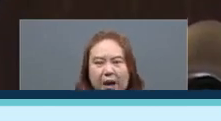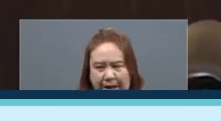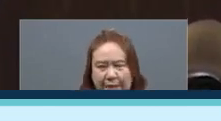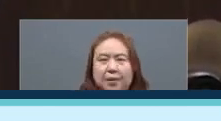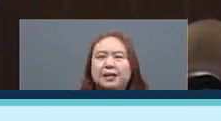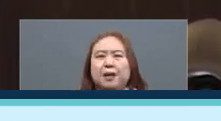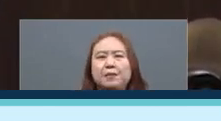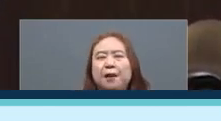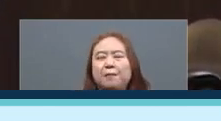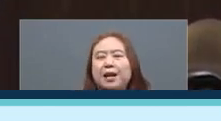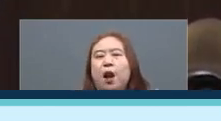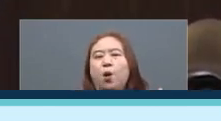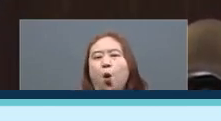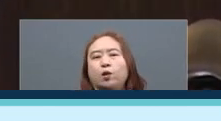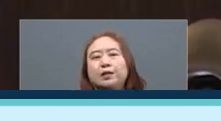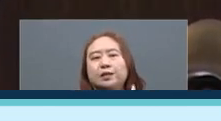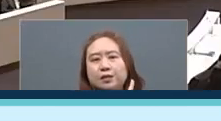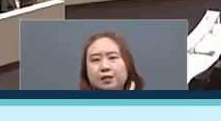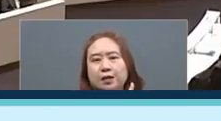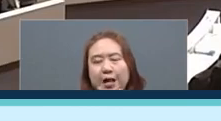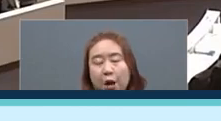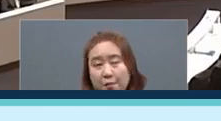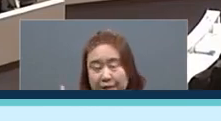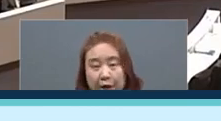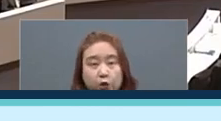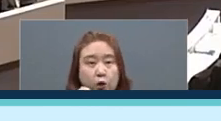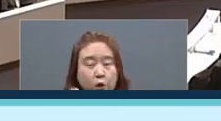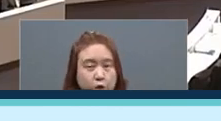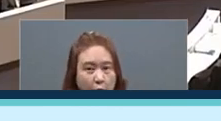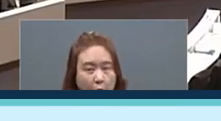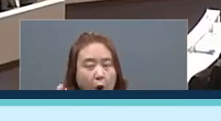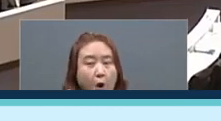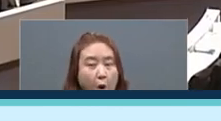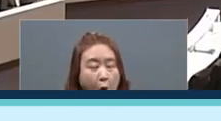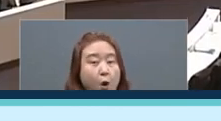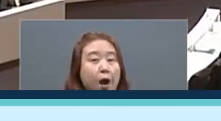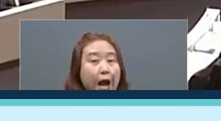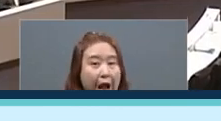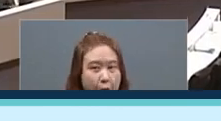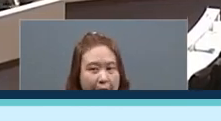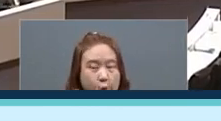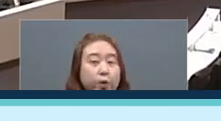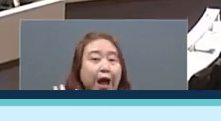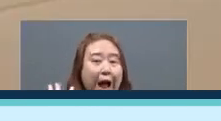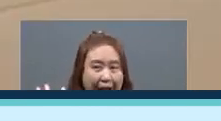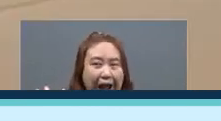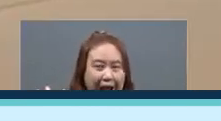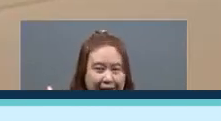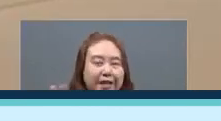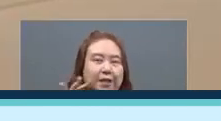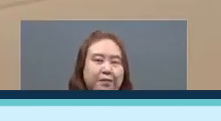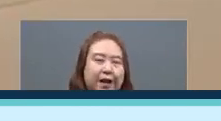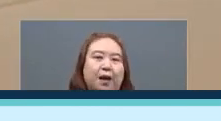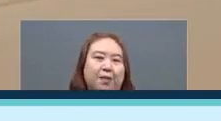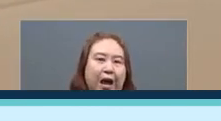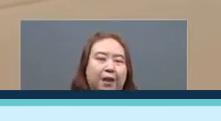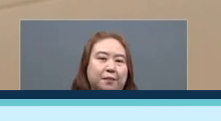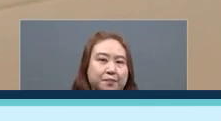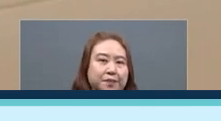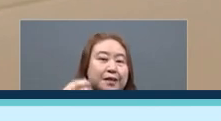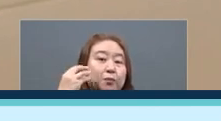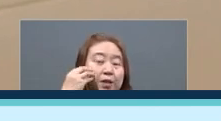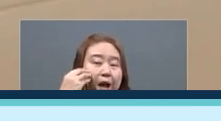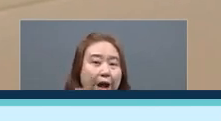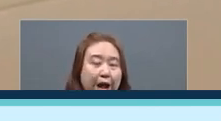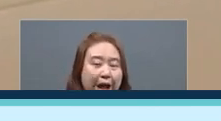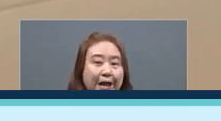นักลงทุนต้องการลงทุนจะมองไปที่กำลังซื้อภายในและภายนอกประเทศทั้งอิเล็กทรอนิกส์และยานยนต์ซึ่งในปี